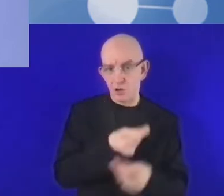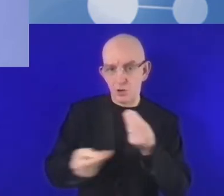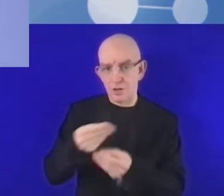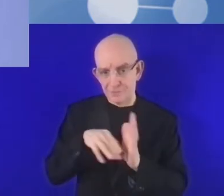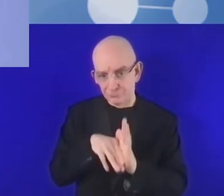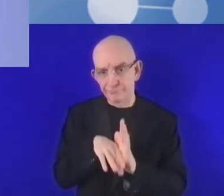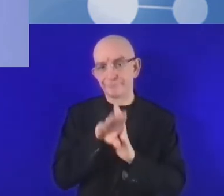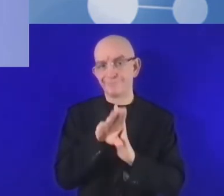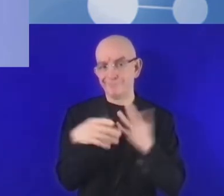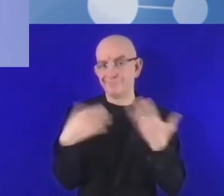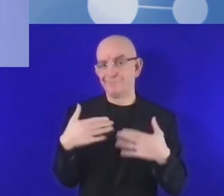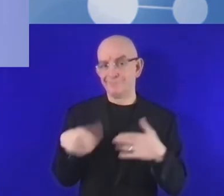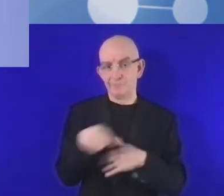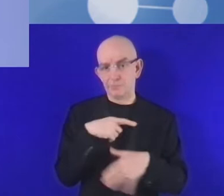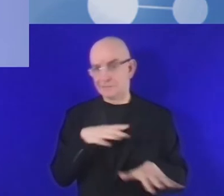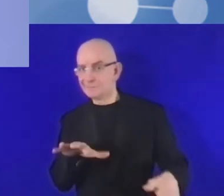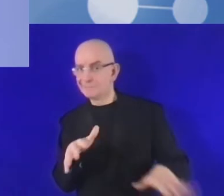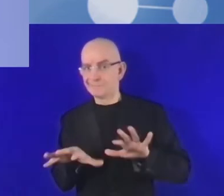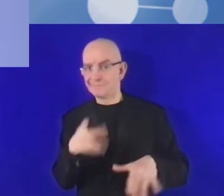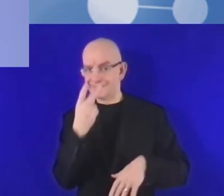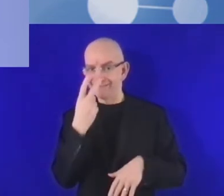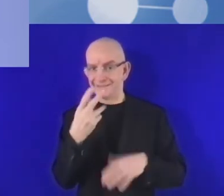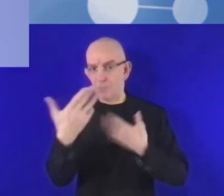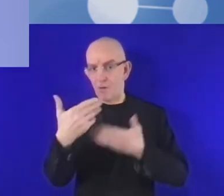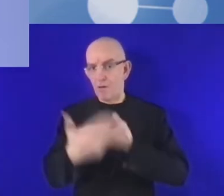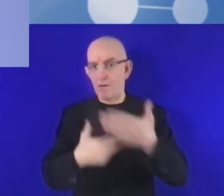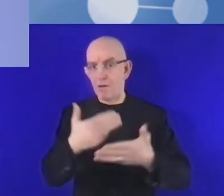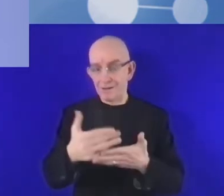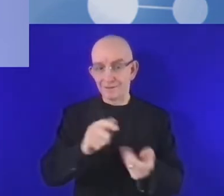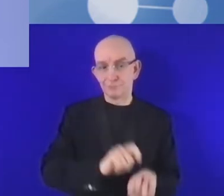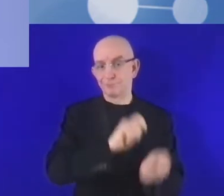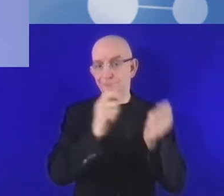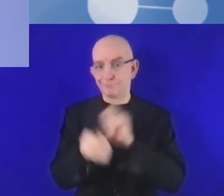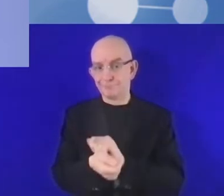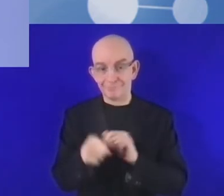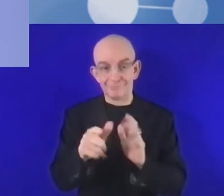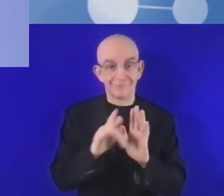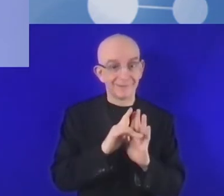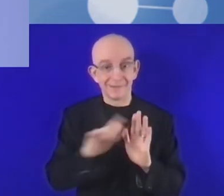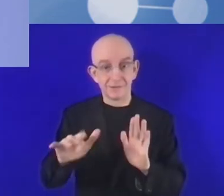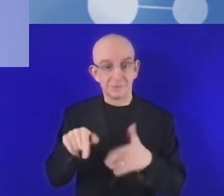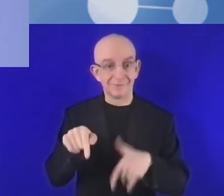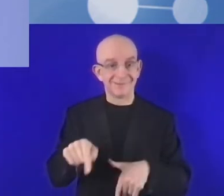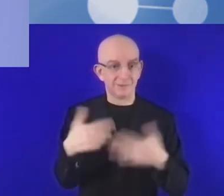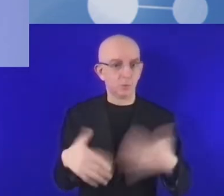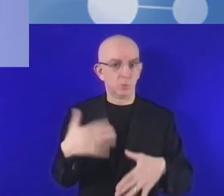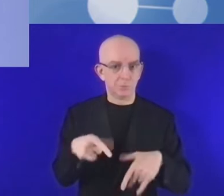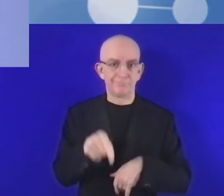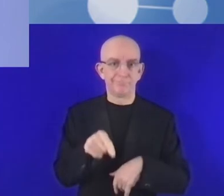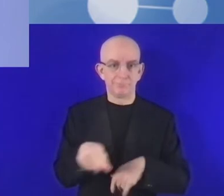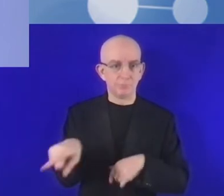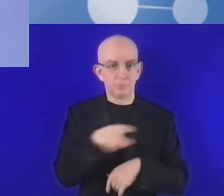得这些像今天的这样的活动是非常重要的，因为到现在这